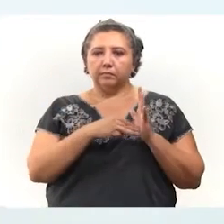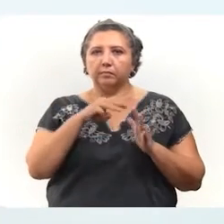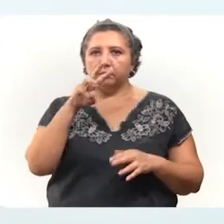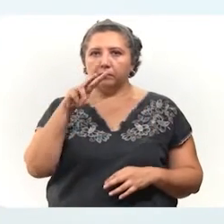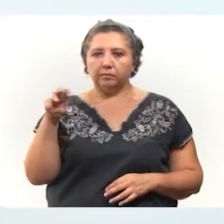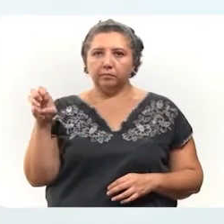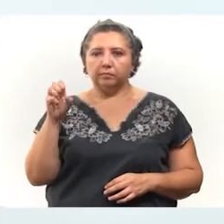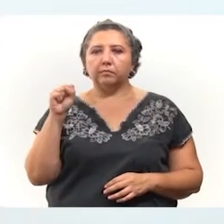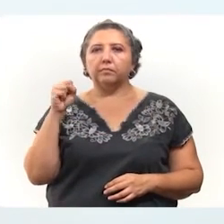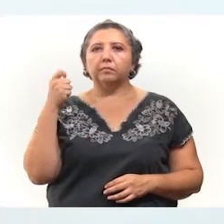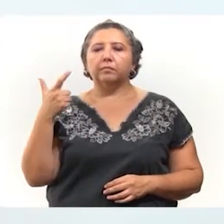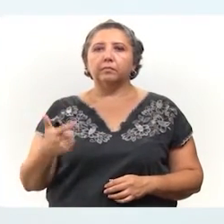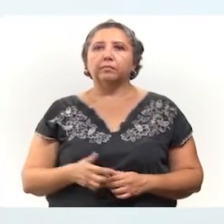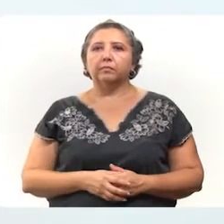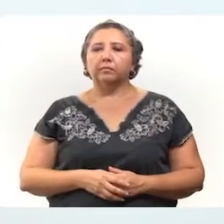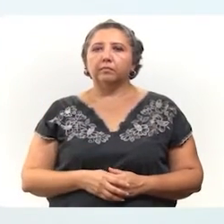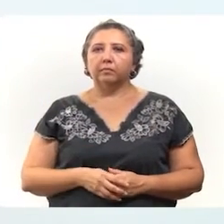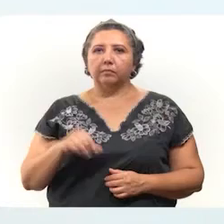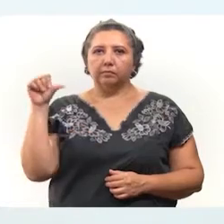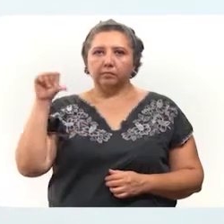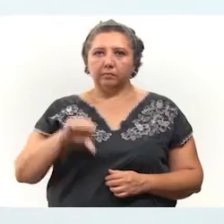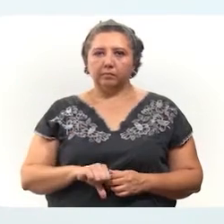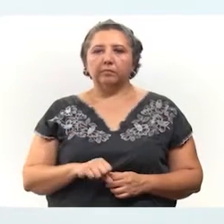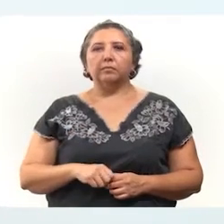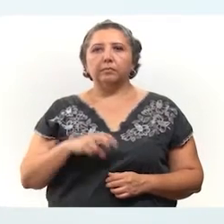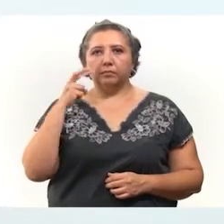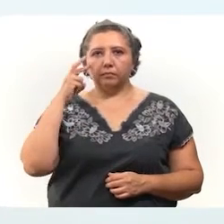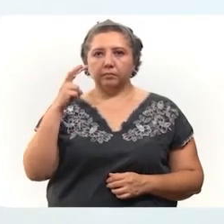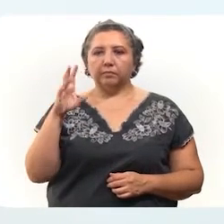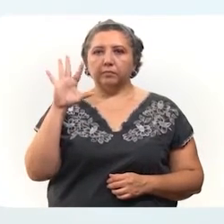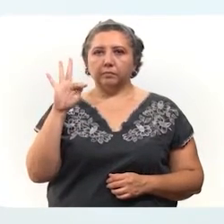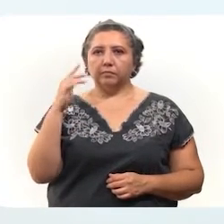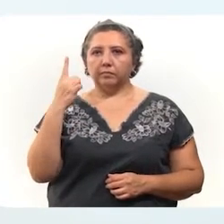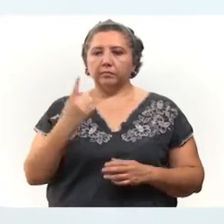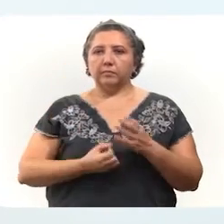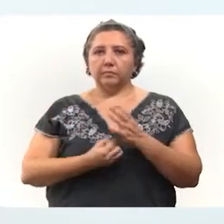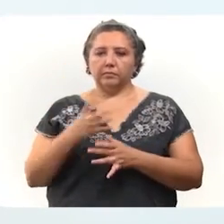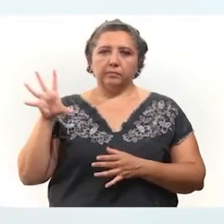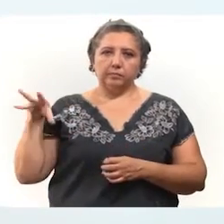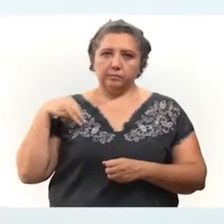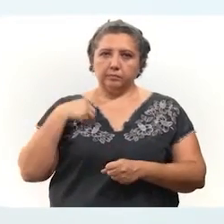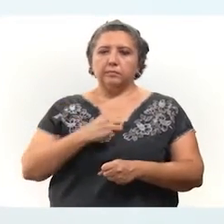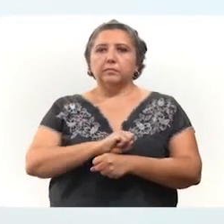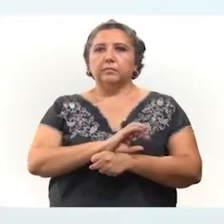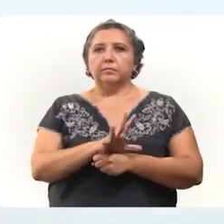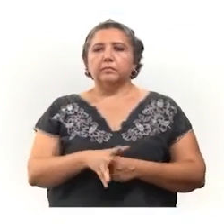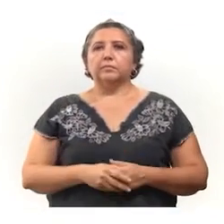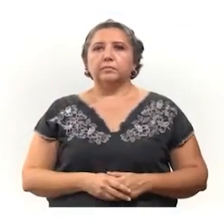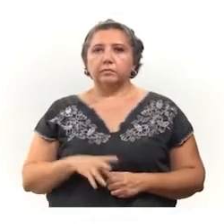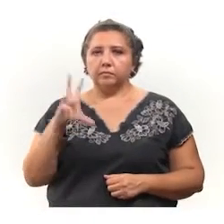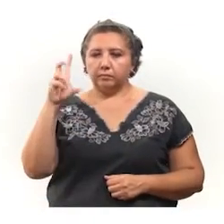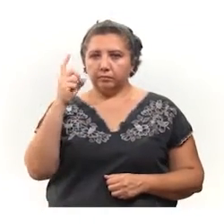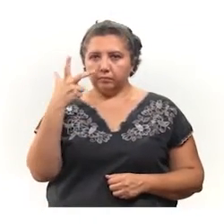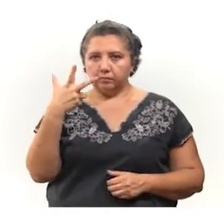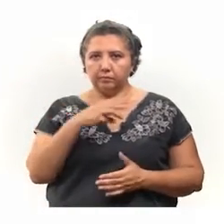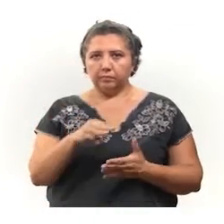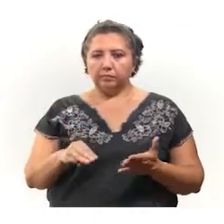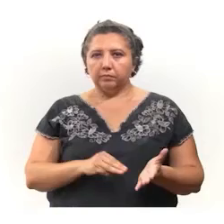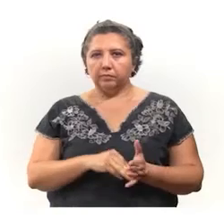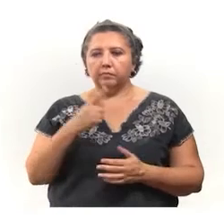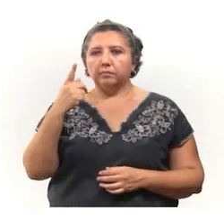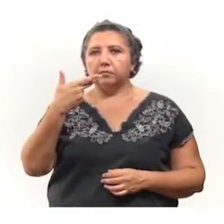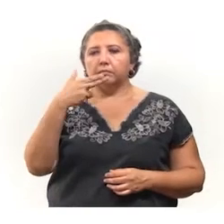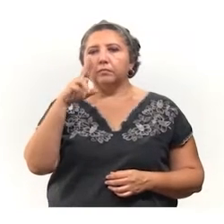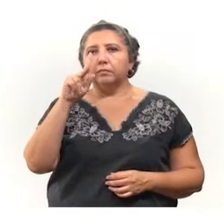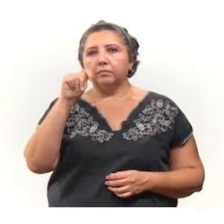76.367 mako tsoku kohandalo, yan 601 juntulule, tashatrustalo. Chen tukajiljo tsoku chikpal 46.540 mako pak